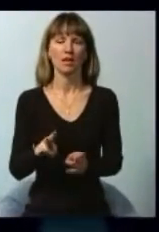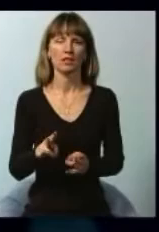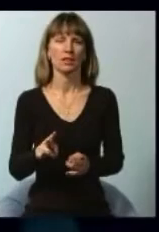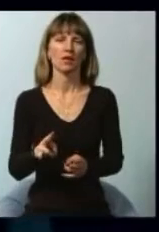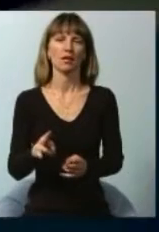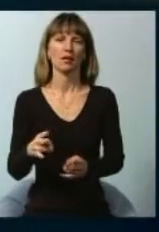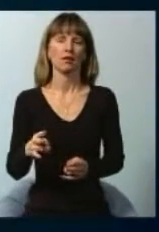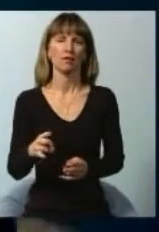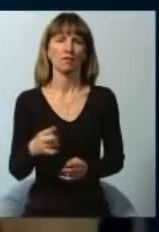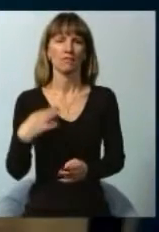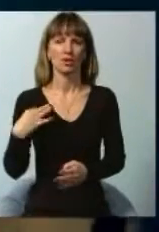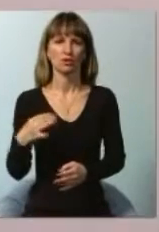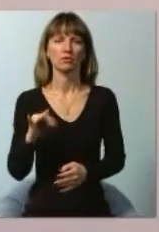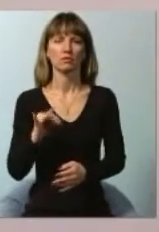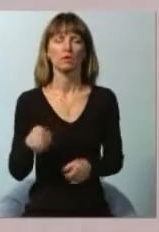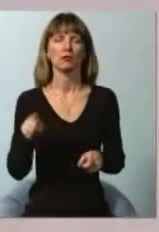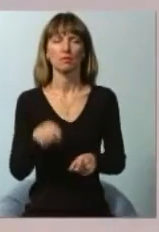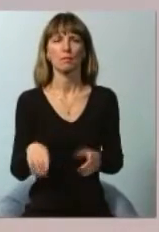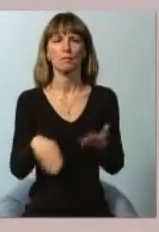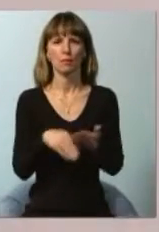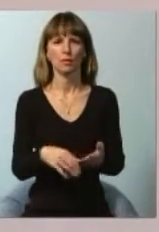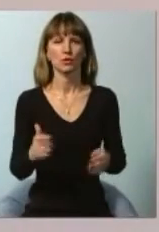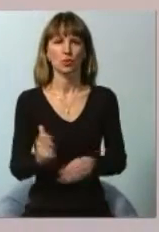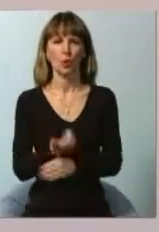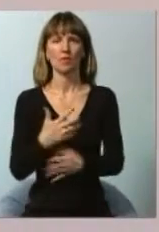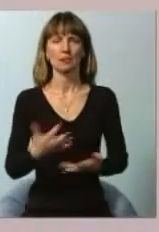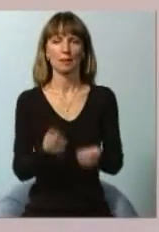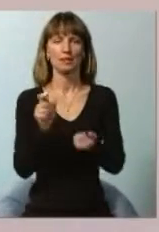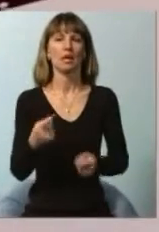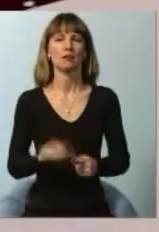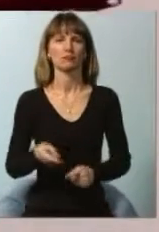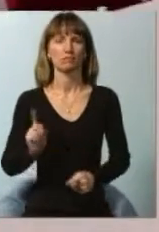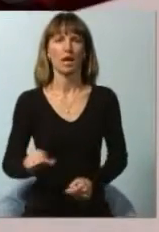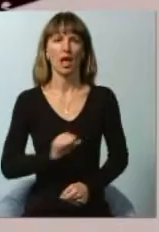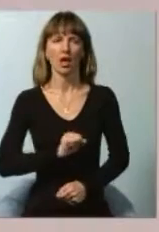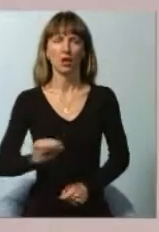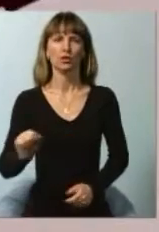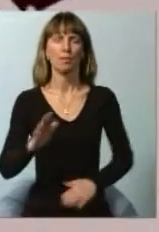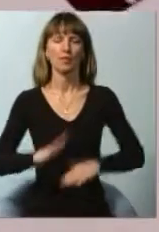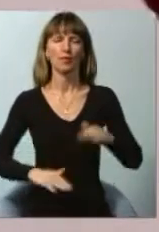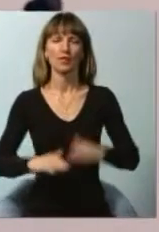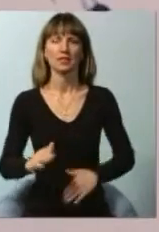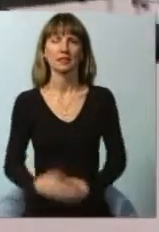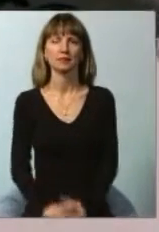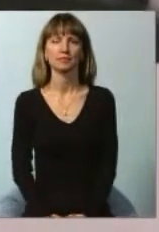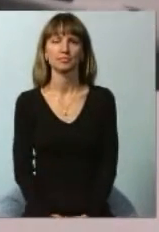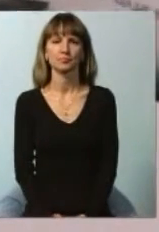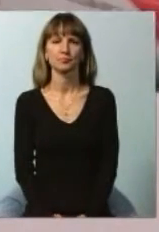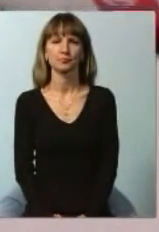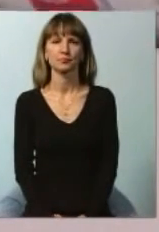І тоді на допомогу знову приходять рятувальники. Що не каже, це справді героїчна професія.